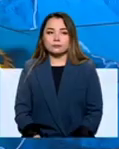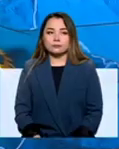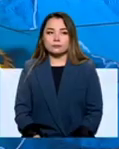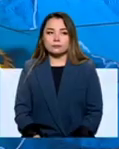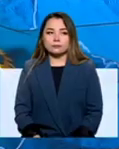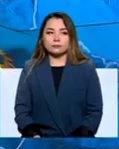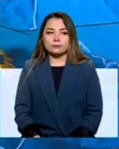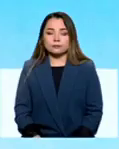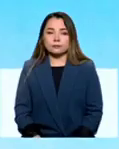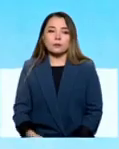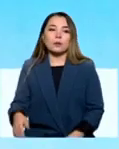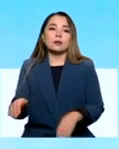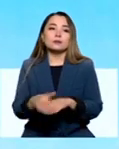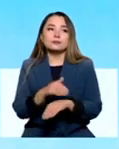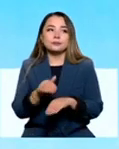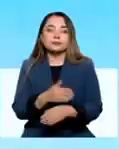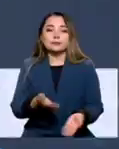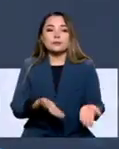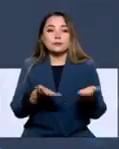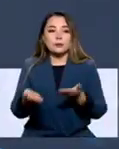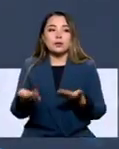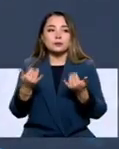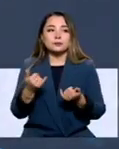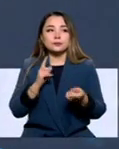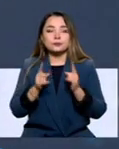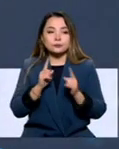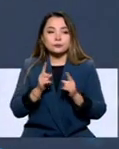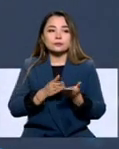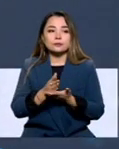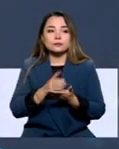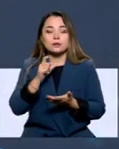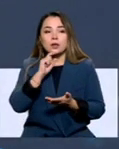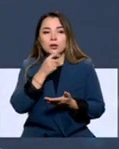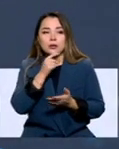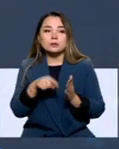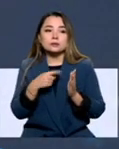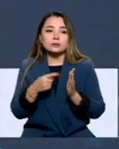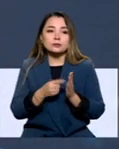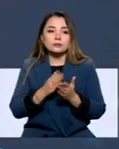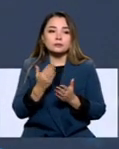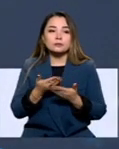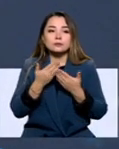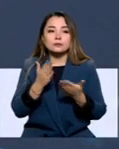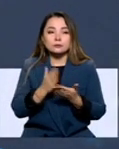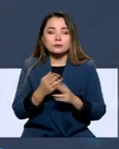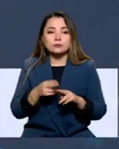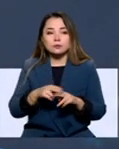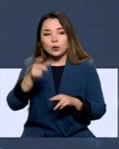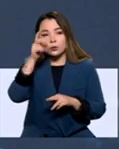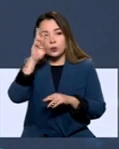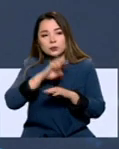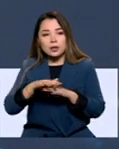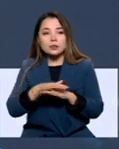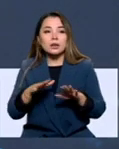Сұлтан Әкімұлы, қош келдіңіз. Осы жолғы саммитте саяси, экономикалық мәселелер де көтерілді. Жалпы түркі